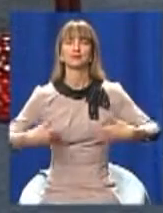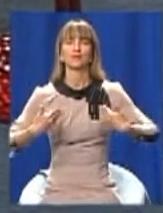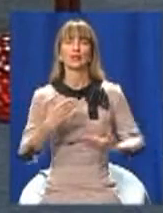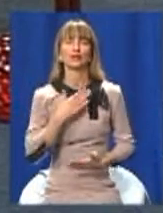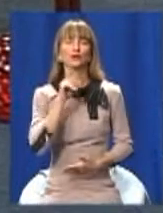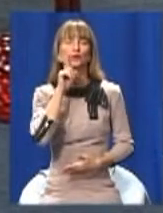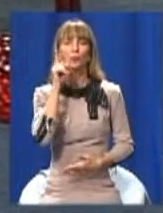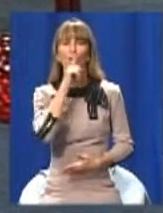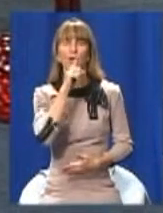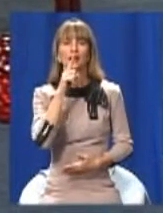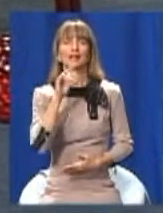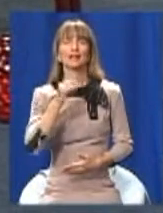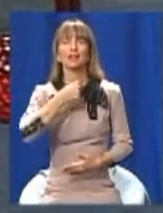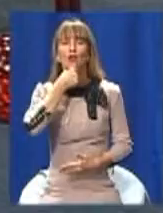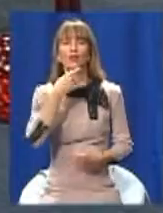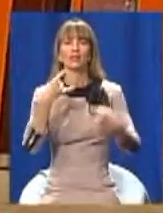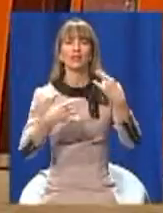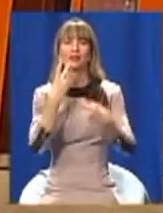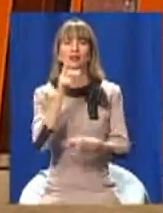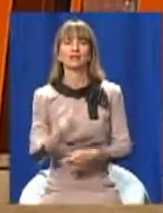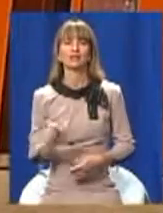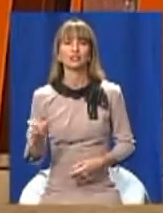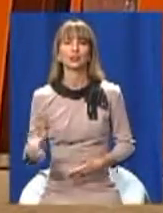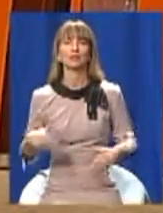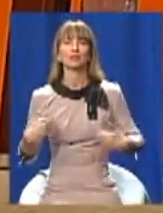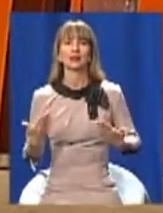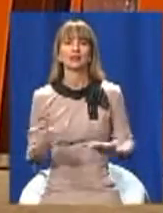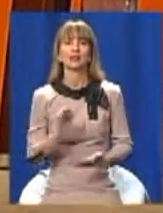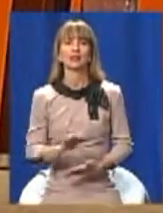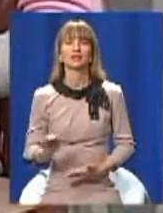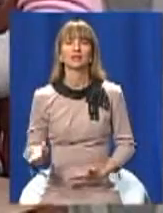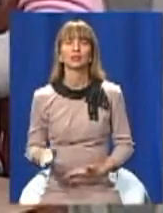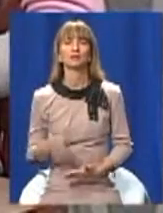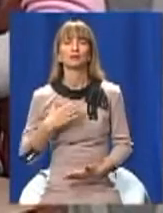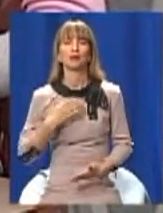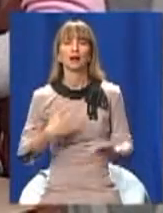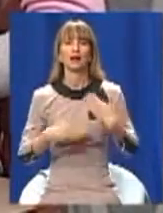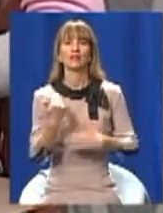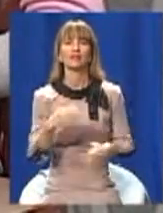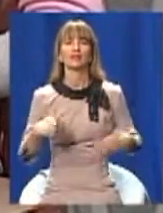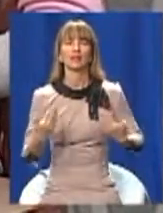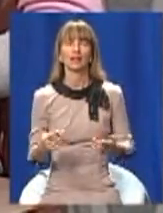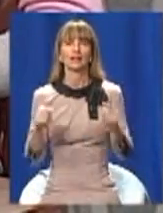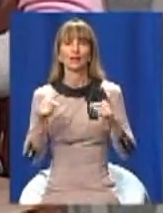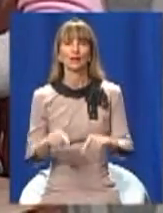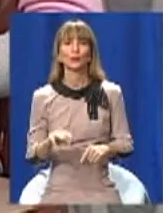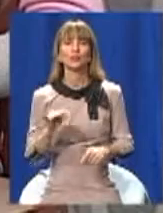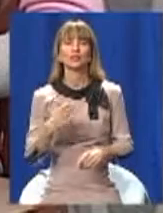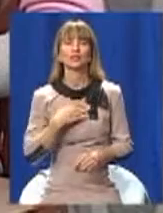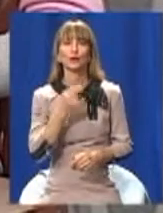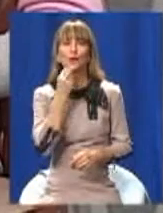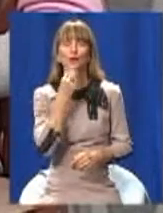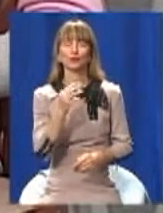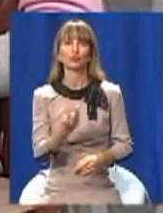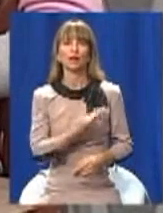Привіт, наші юні, маленькі та дорослі телеглядачі! Привіт, діточки! Ми раді вас вітати у нашій студії з нашими